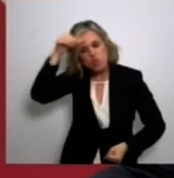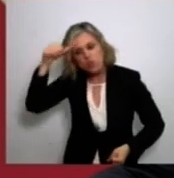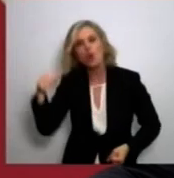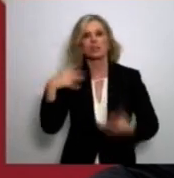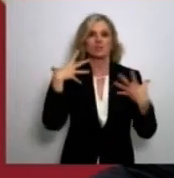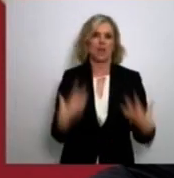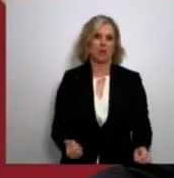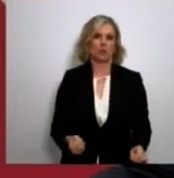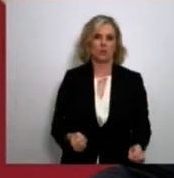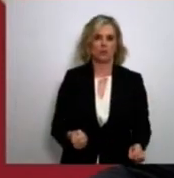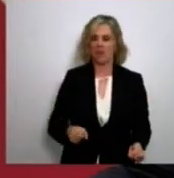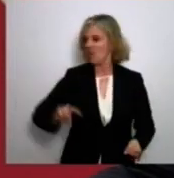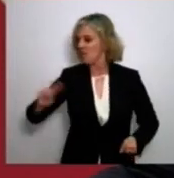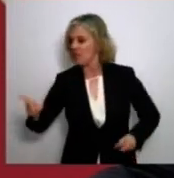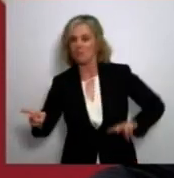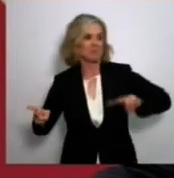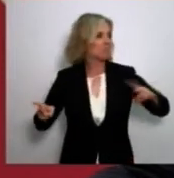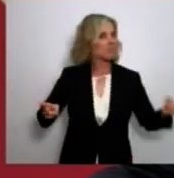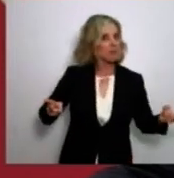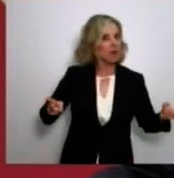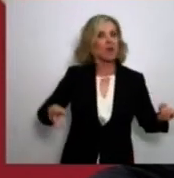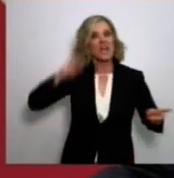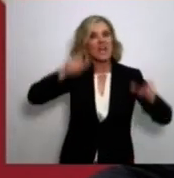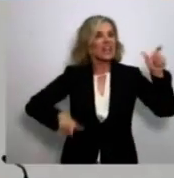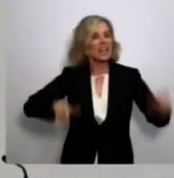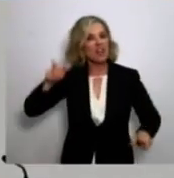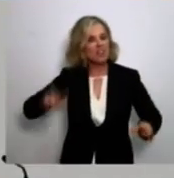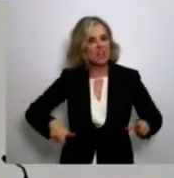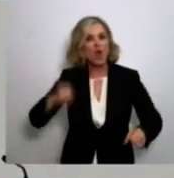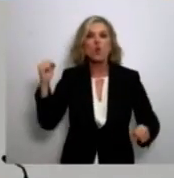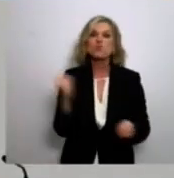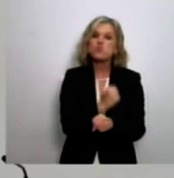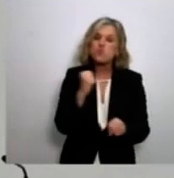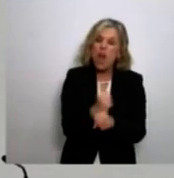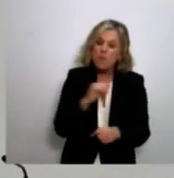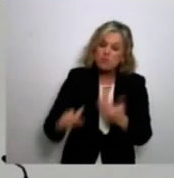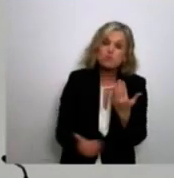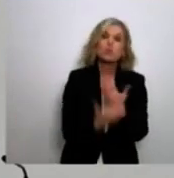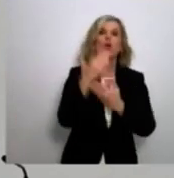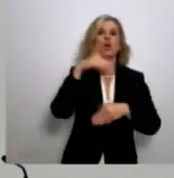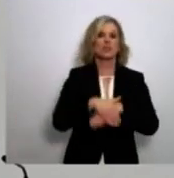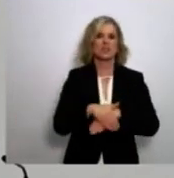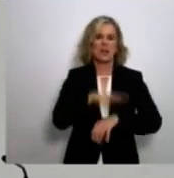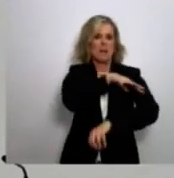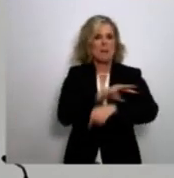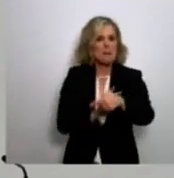Τόσο ο κύριος εκ δεξιών μου όσο και ο κύριος εξ αριστερών μου είναι άνθρωποι οι οποίοι έχουν ματώσει στην υπηρεσία τους. Στις βραχονισίδες, στα